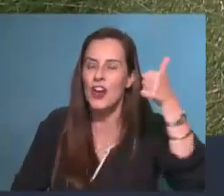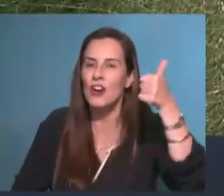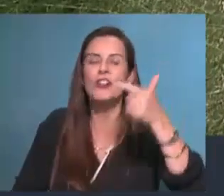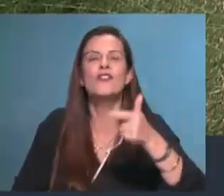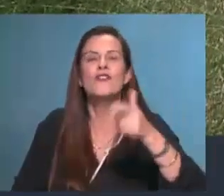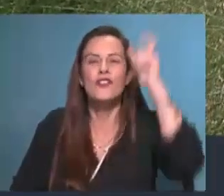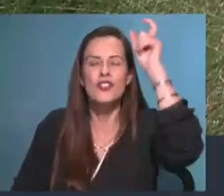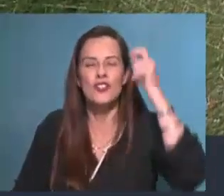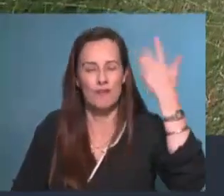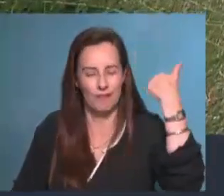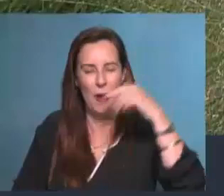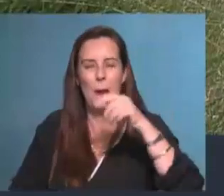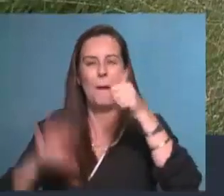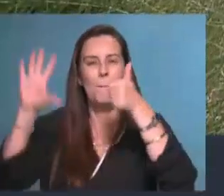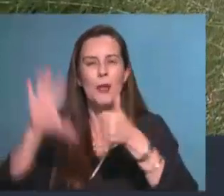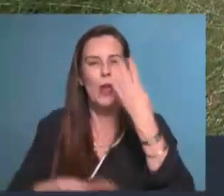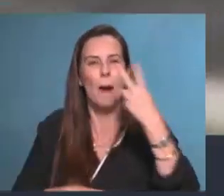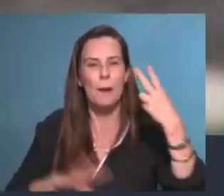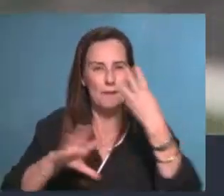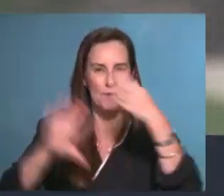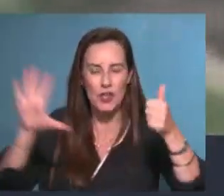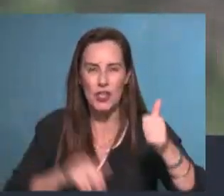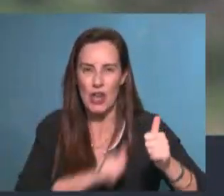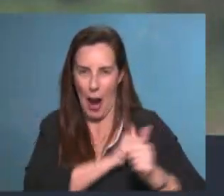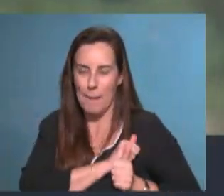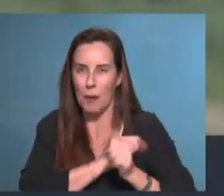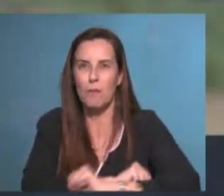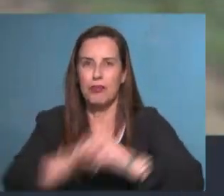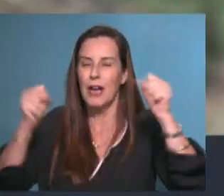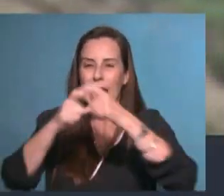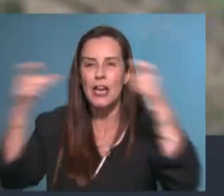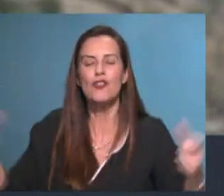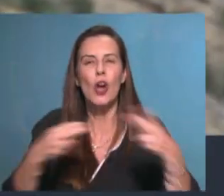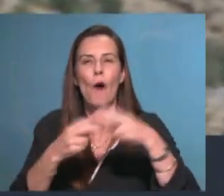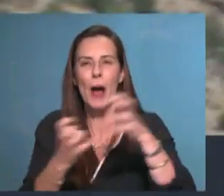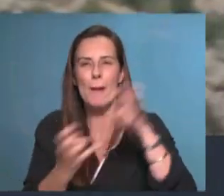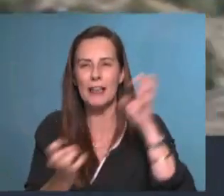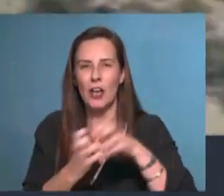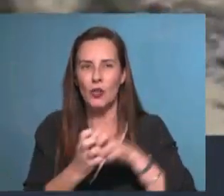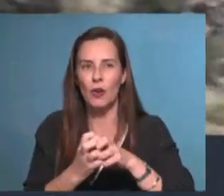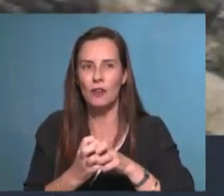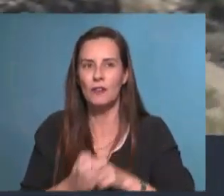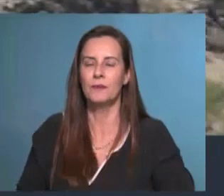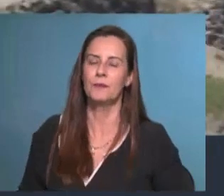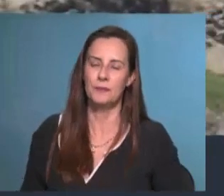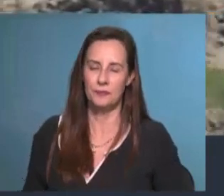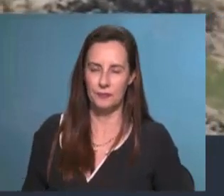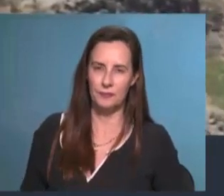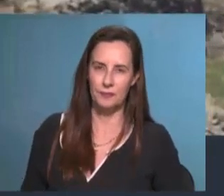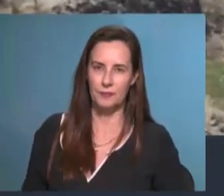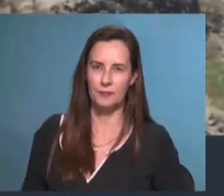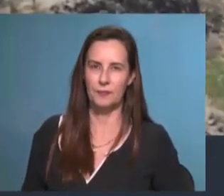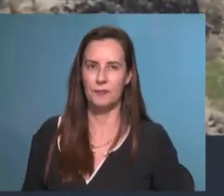אנשי הפלמ"ח ביוני 1946, גשר אל-חמה שסמוך לחמת גדר, או בשמו הערבי, ג'אסר